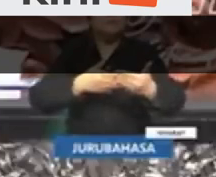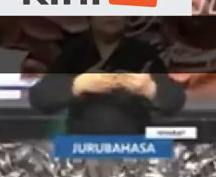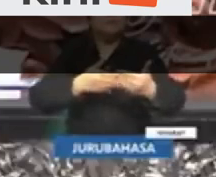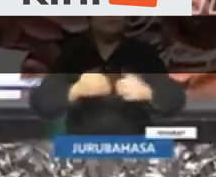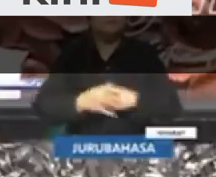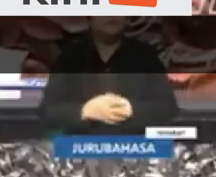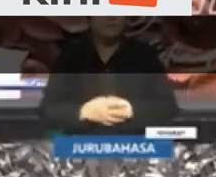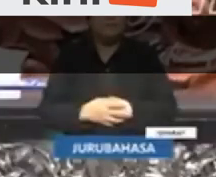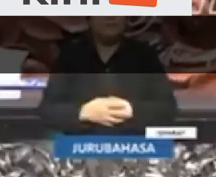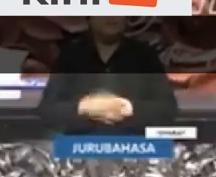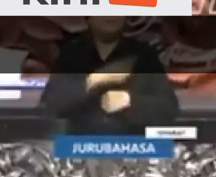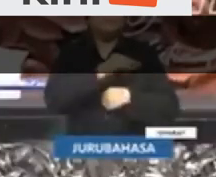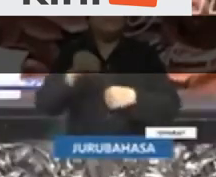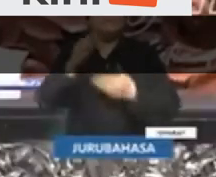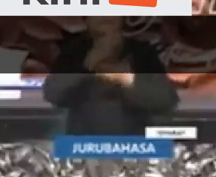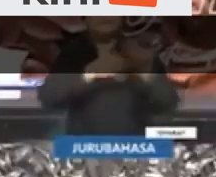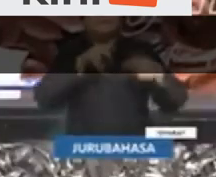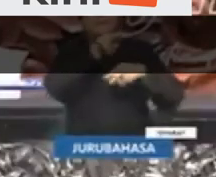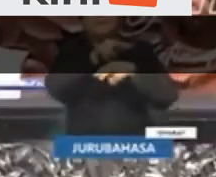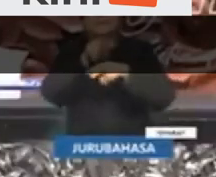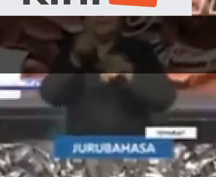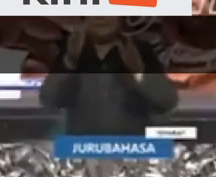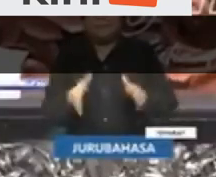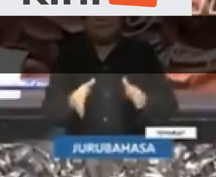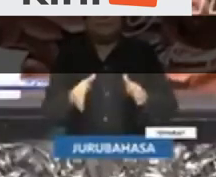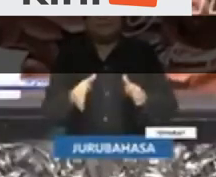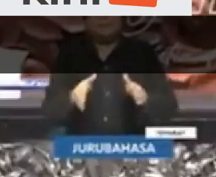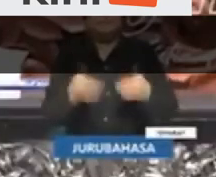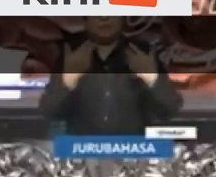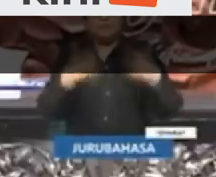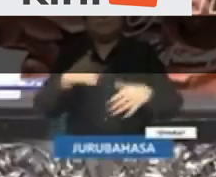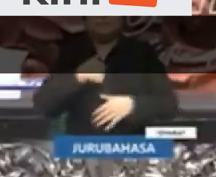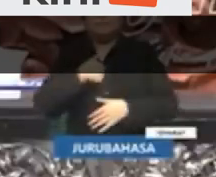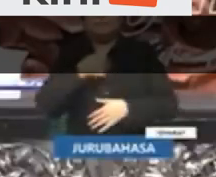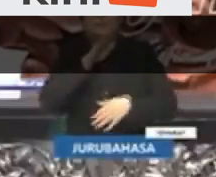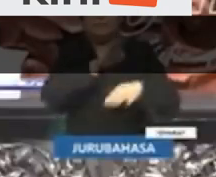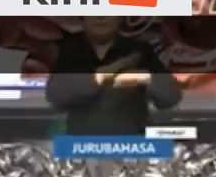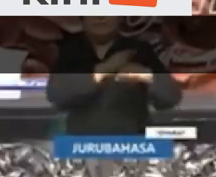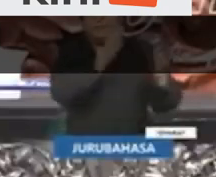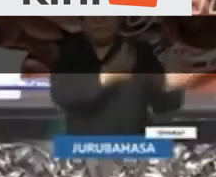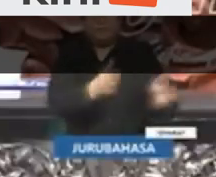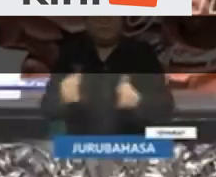daripada saksi pun telah pun sebahagian daripada telah pun saya aturkan